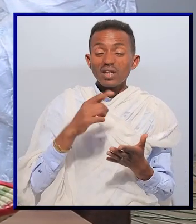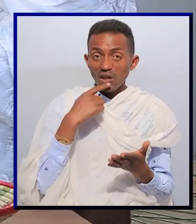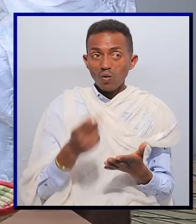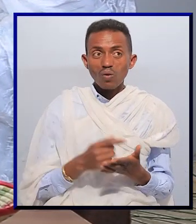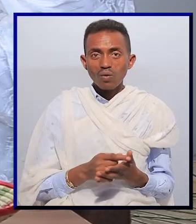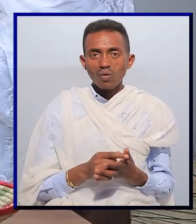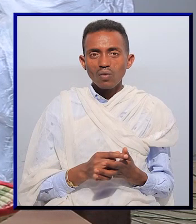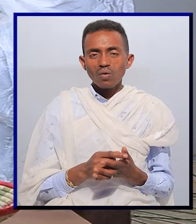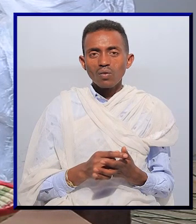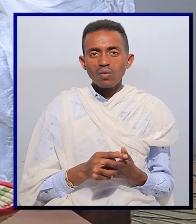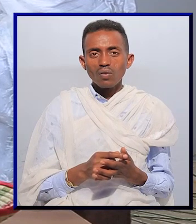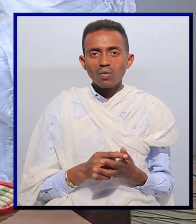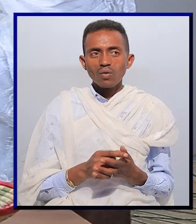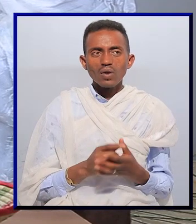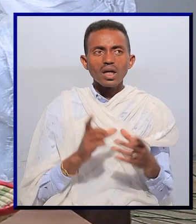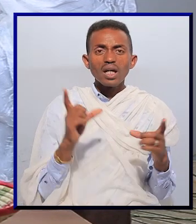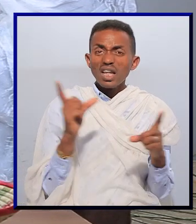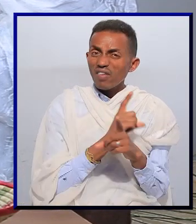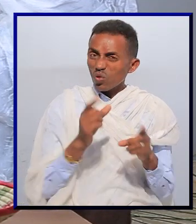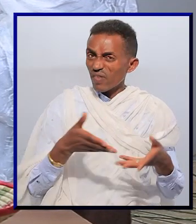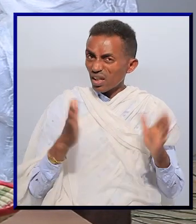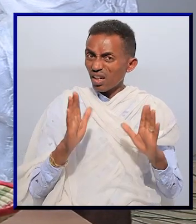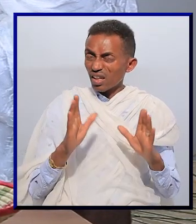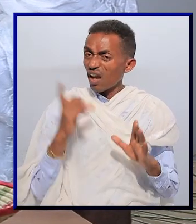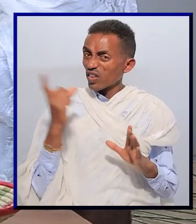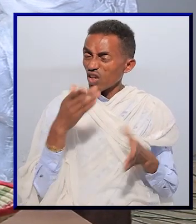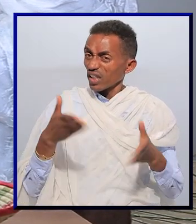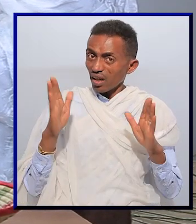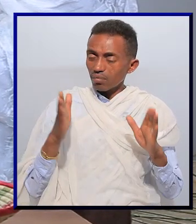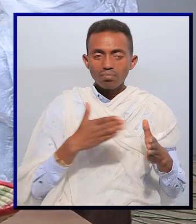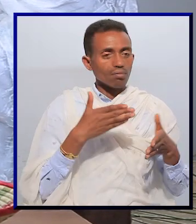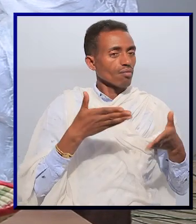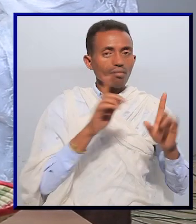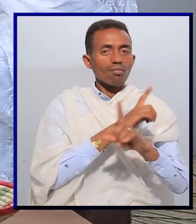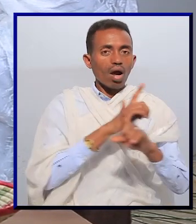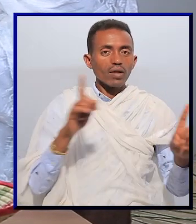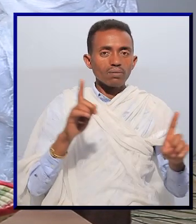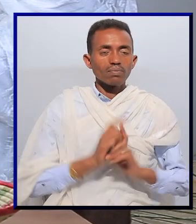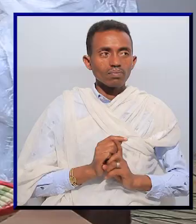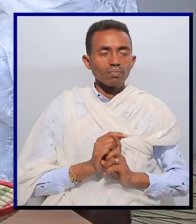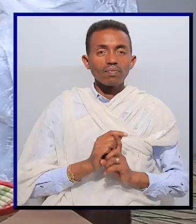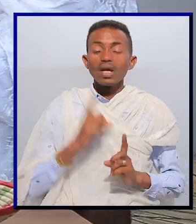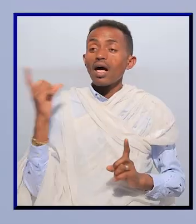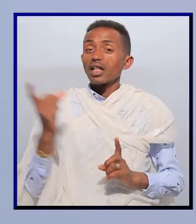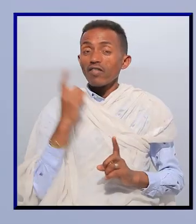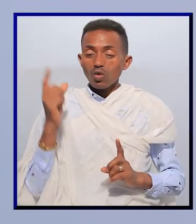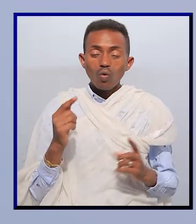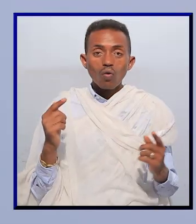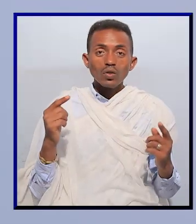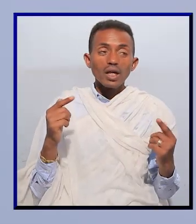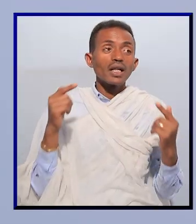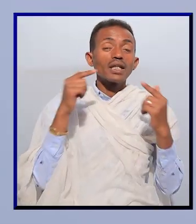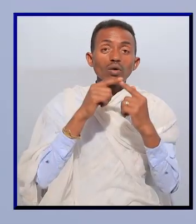ተፈጥሮ ይፈቅዳል እንዴ? ተፈጥሮ አይፈቅድም። ተፈጥሮ ግንኙነት እንዲፈጸም የፈቀደው